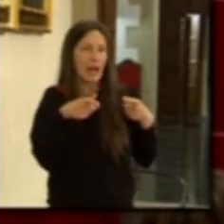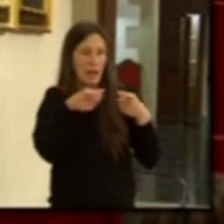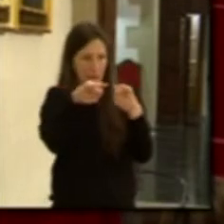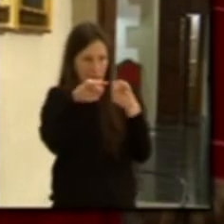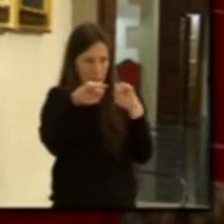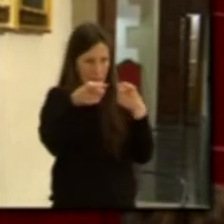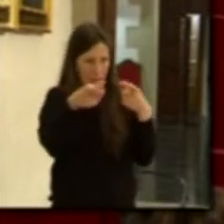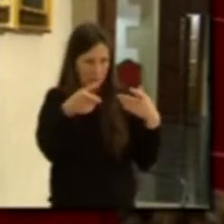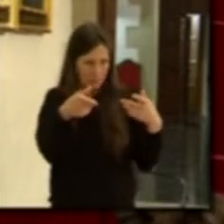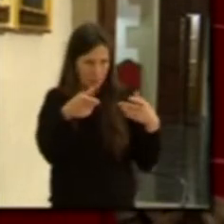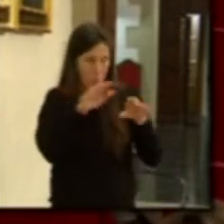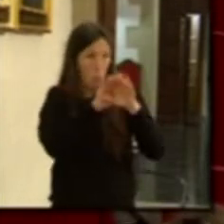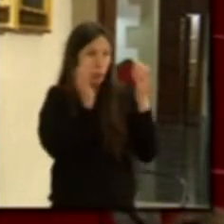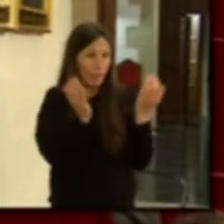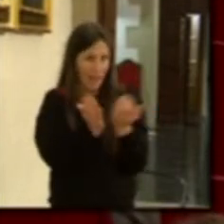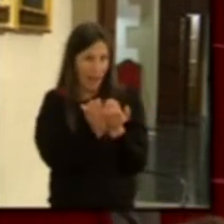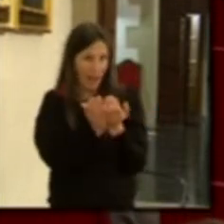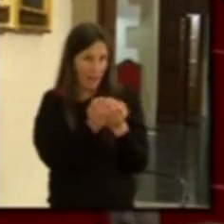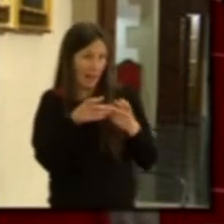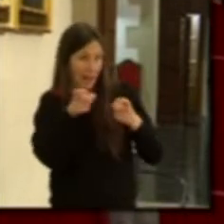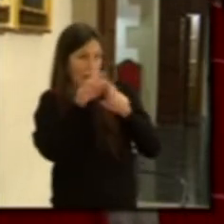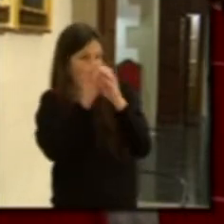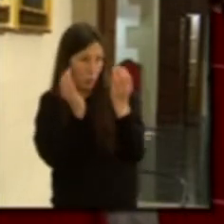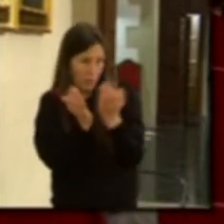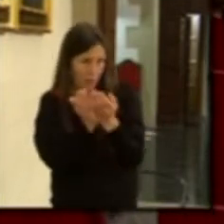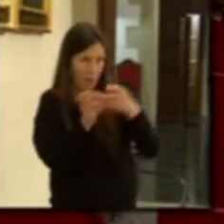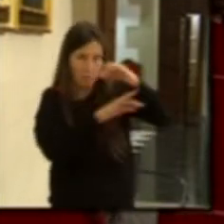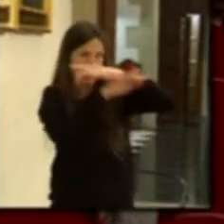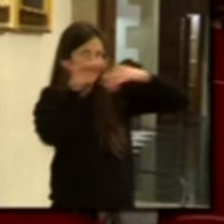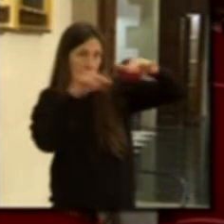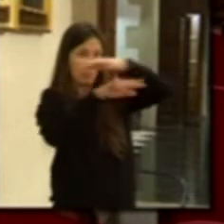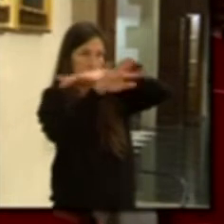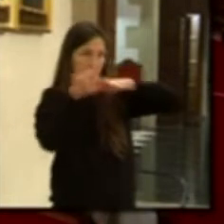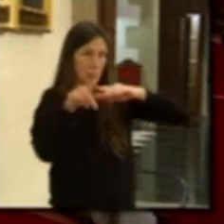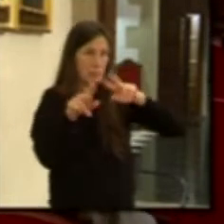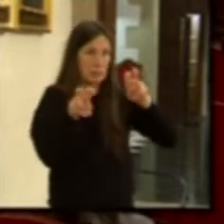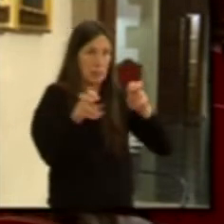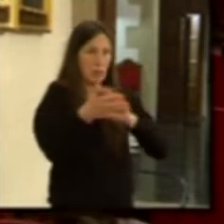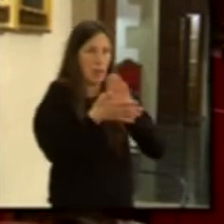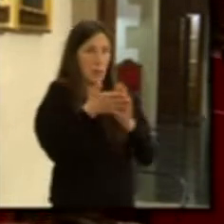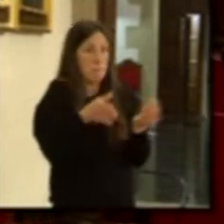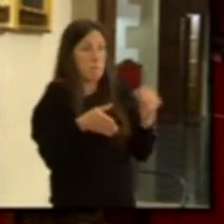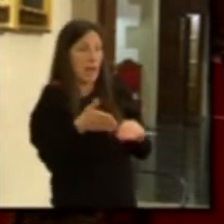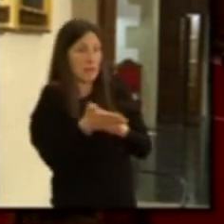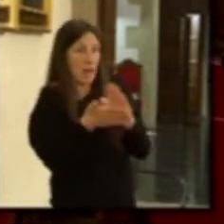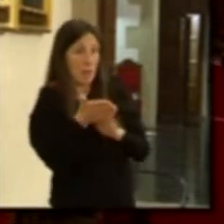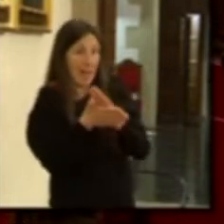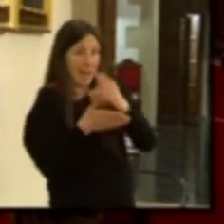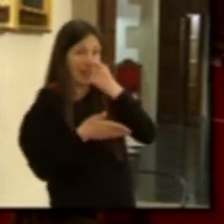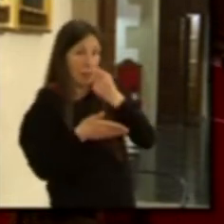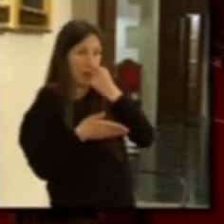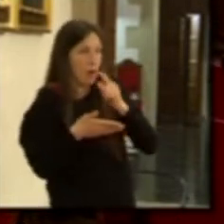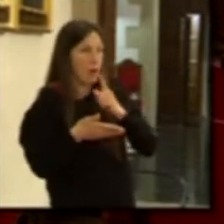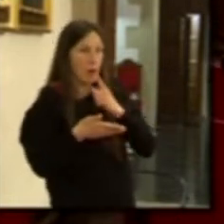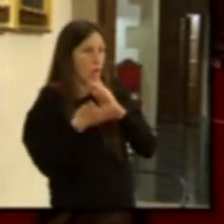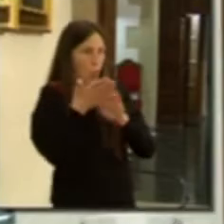la Primera Guerra Mundial, molt greu, molt intens. I, per tant, no els interessava gaire parlar d'aquesta malaltia i els diaris no en